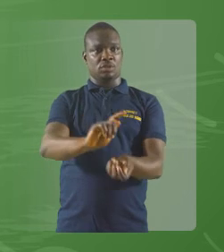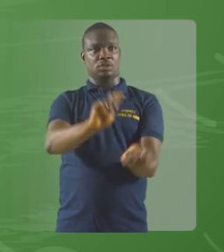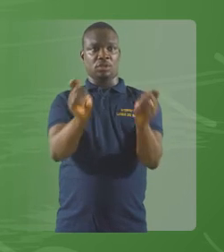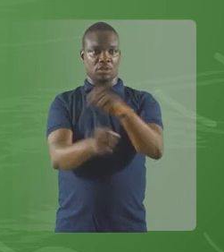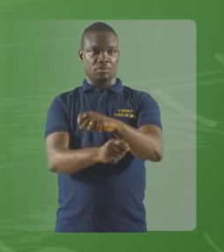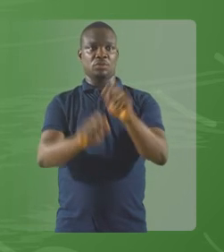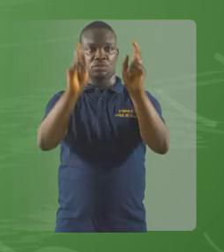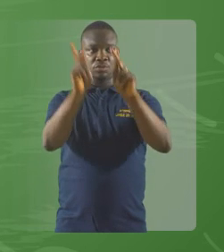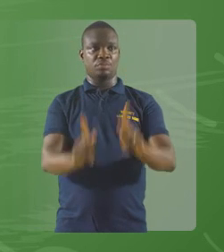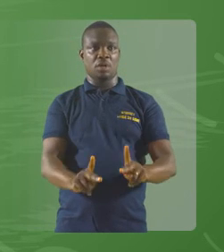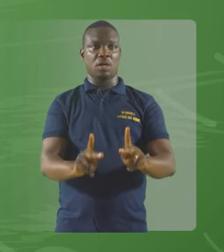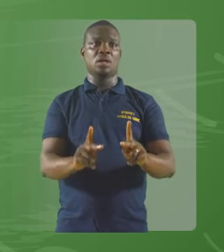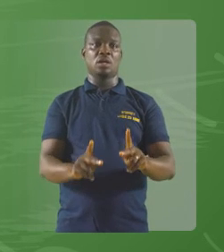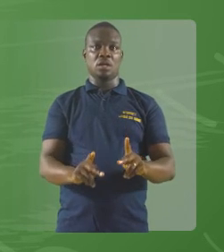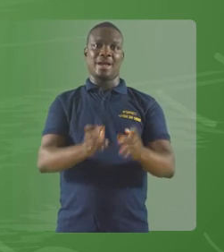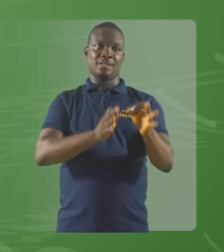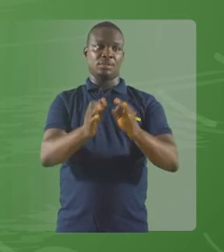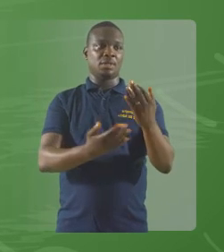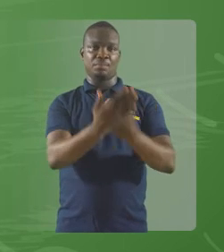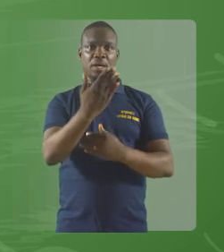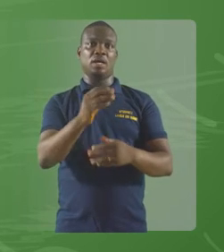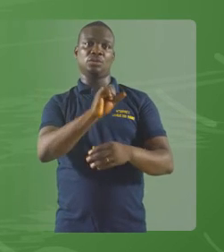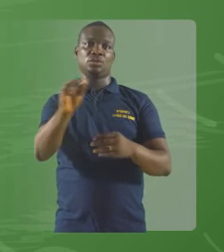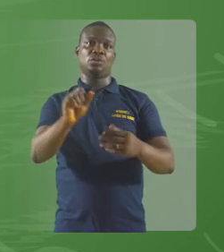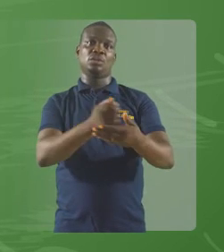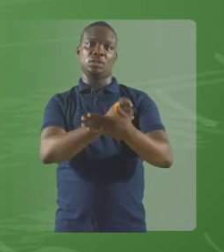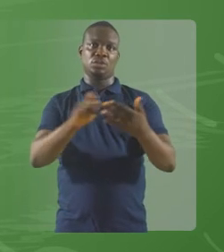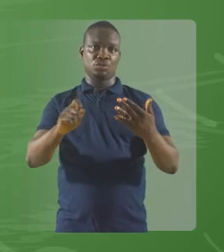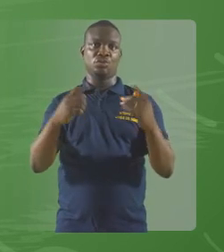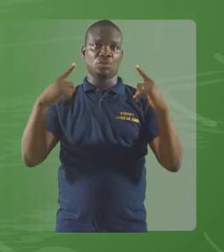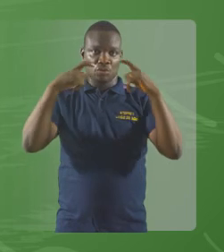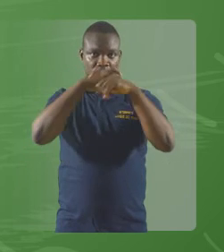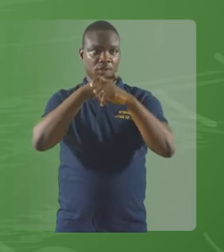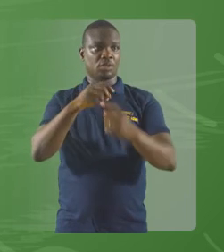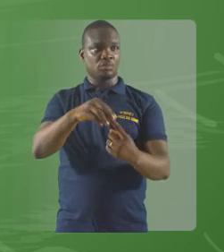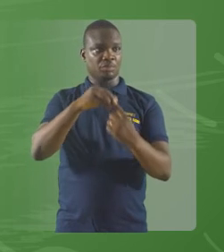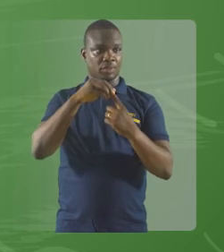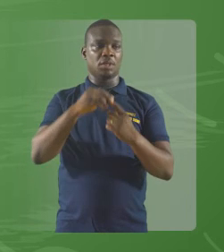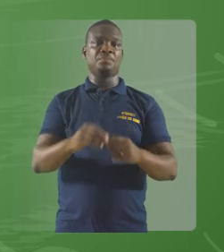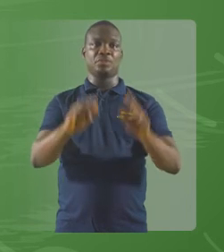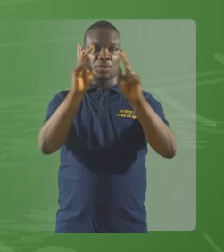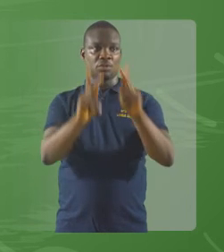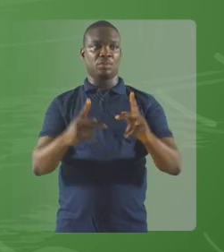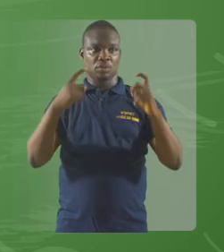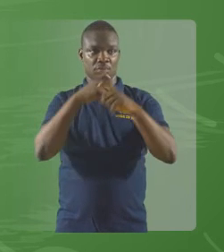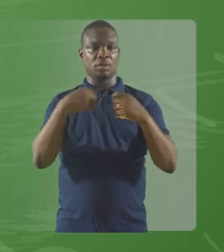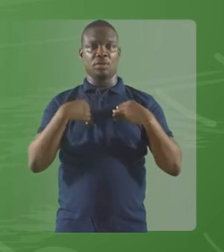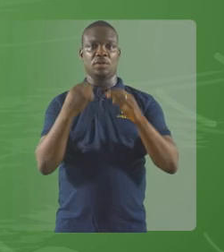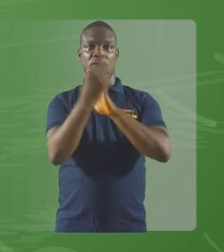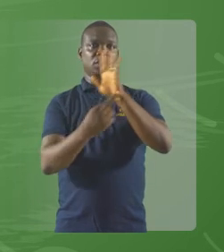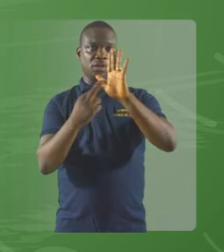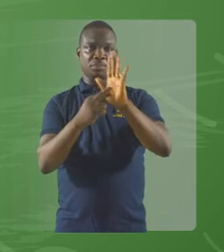définie par son écriture complexe. Propriété. Le plan complexe est muni d'un